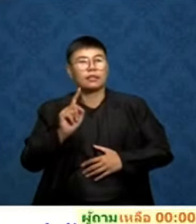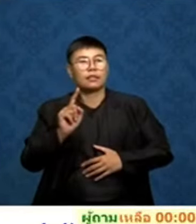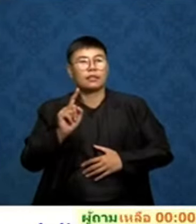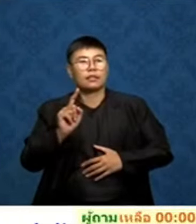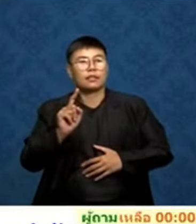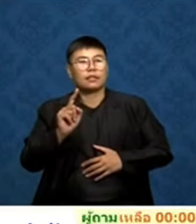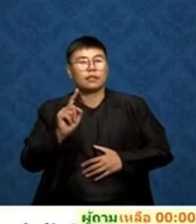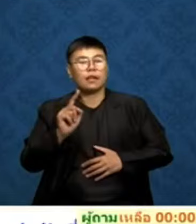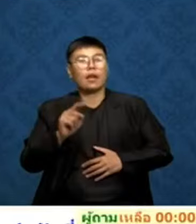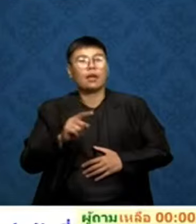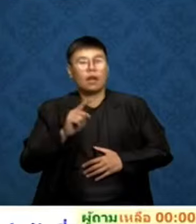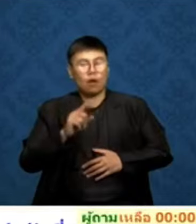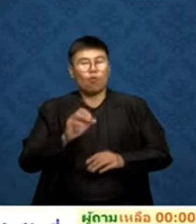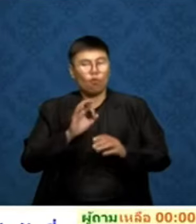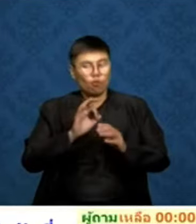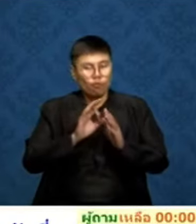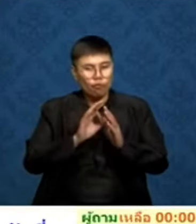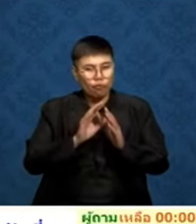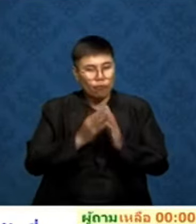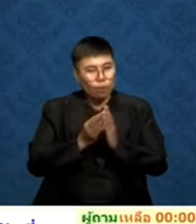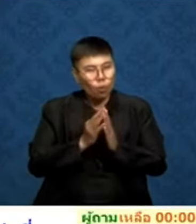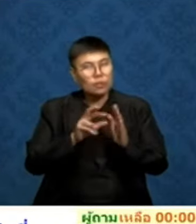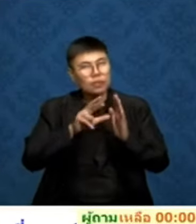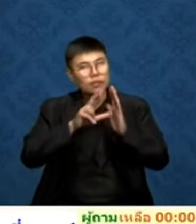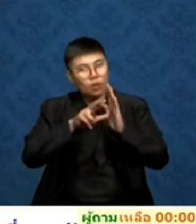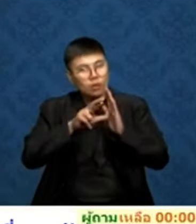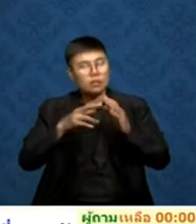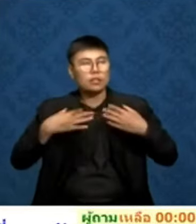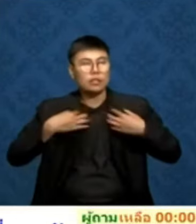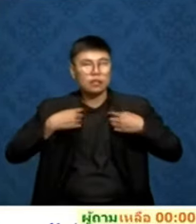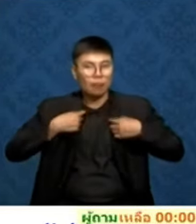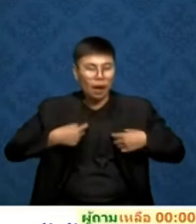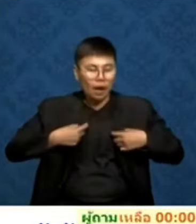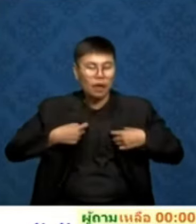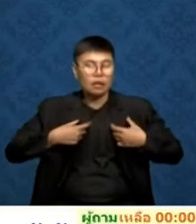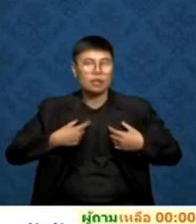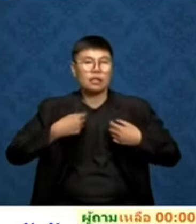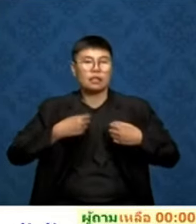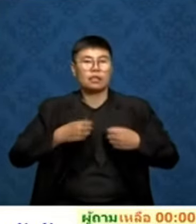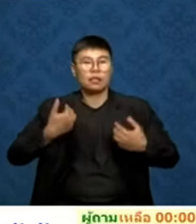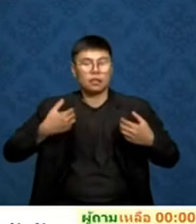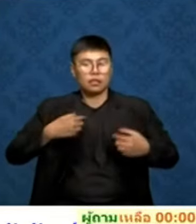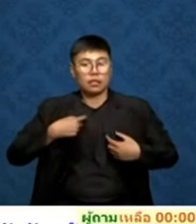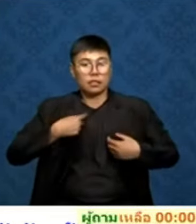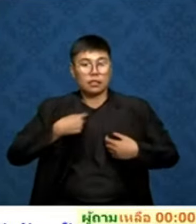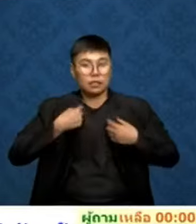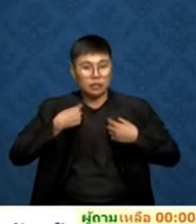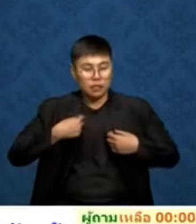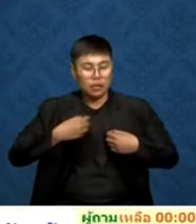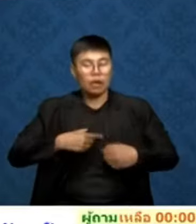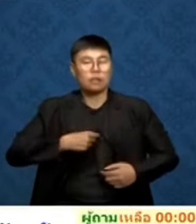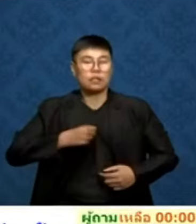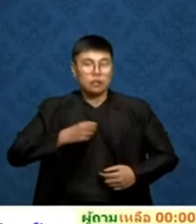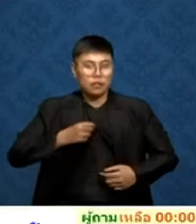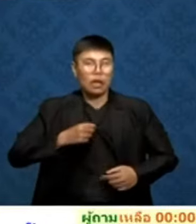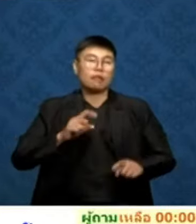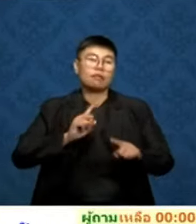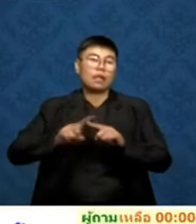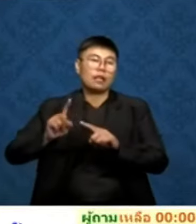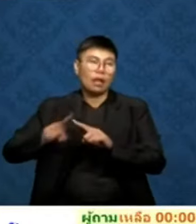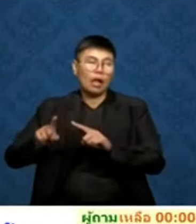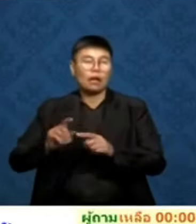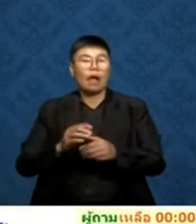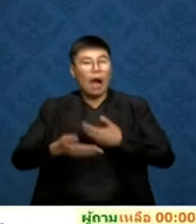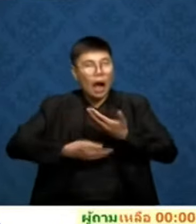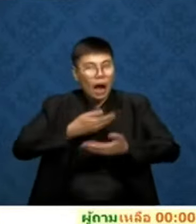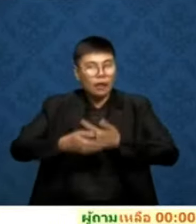ในโซเชียลมีเดียนะครับไม่ว่าจะเป็นเสื้อผ้าเสื้อกล้ามเสื้อคอกลมอะไรต่างๆเนี่ยราคาถูกเหลือหลายเลยตอนนี้ผมคิดว่าพวกนี้เราค